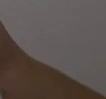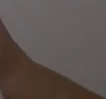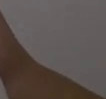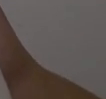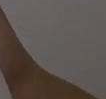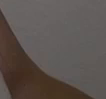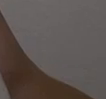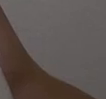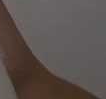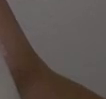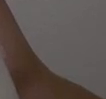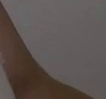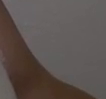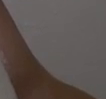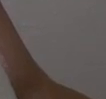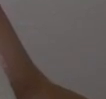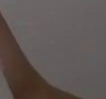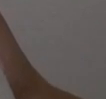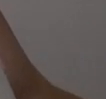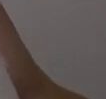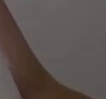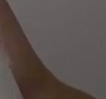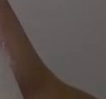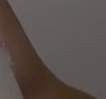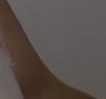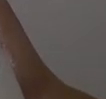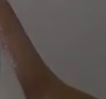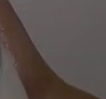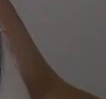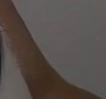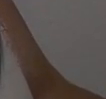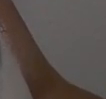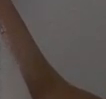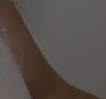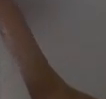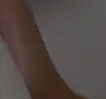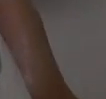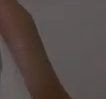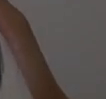Hindi nga ako nakakatulog sa gabi, iniisip ko ang nangyayari sa amin.